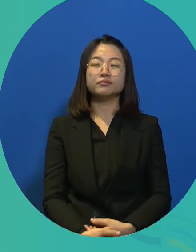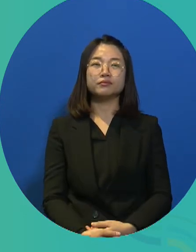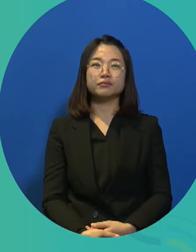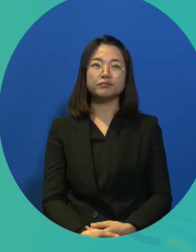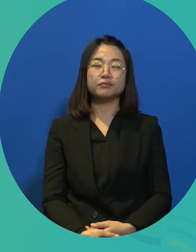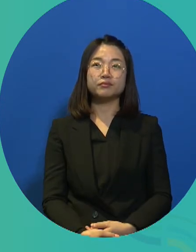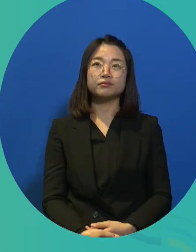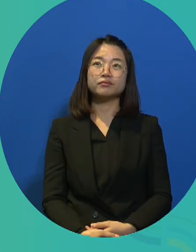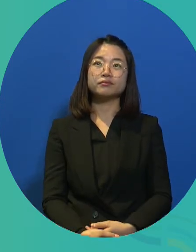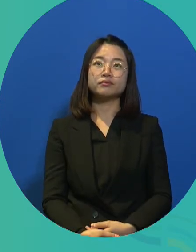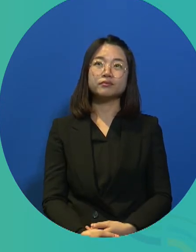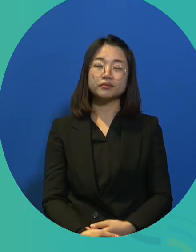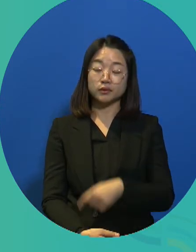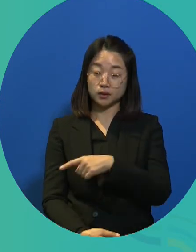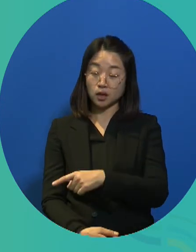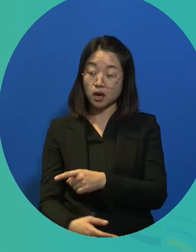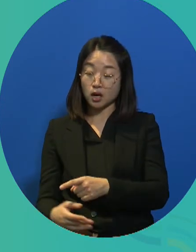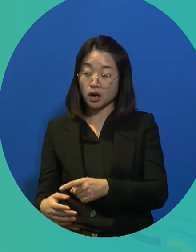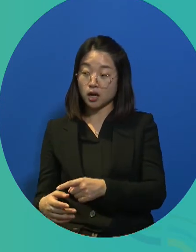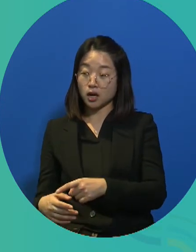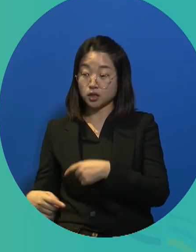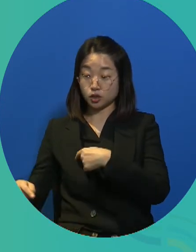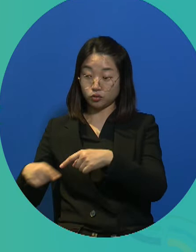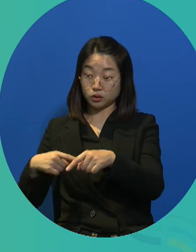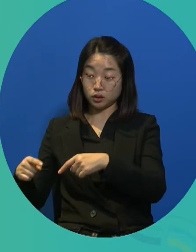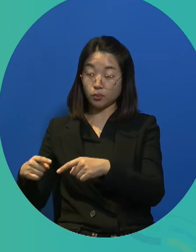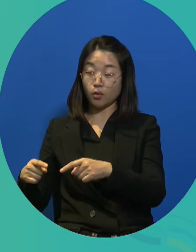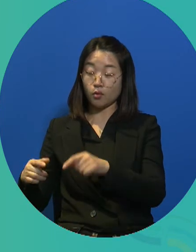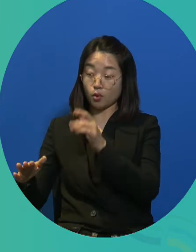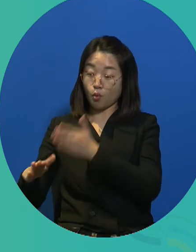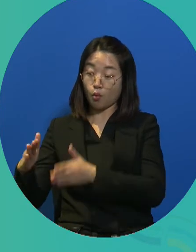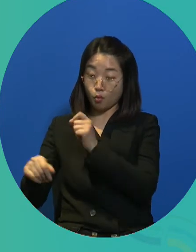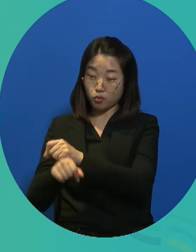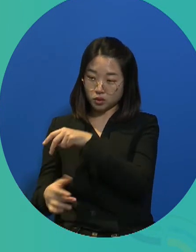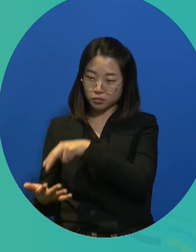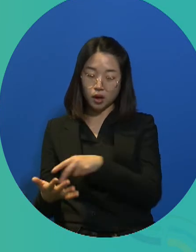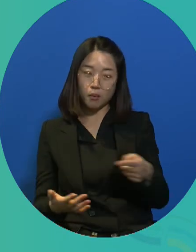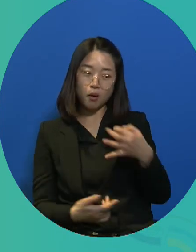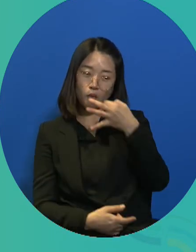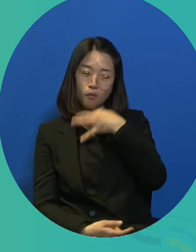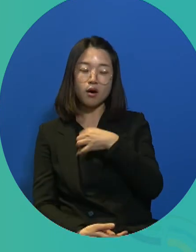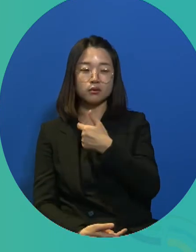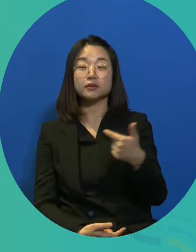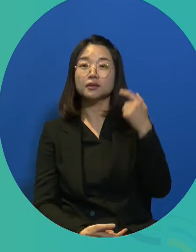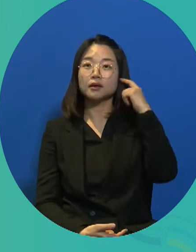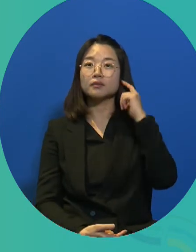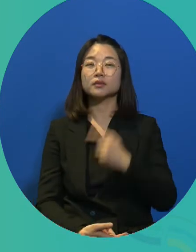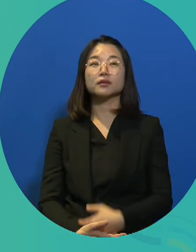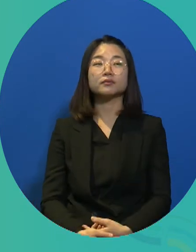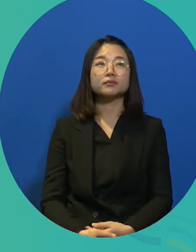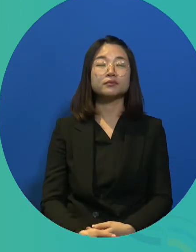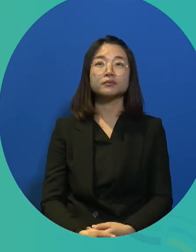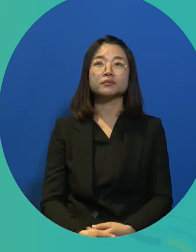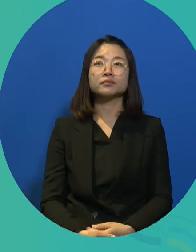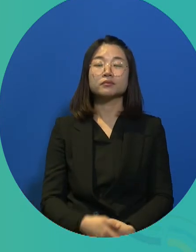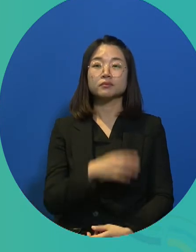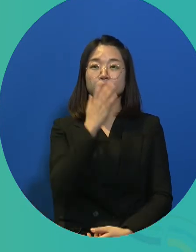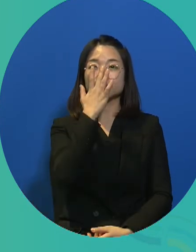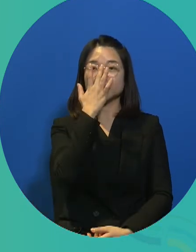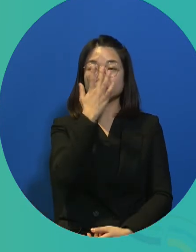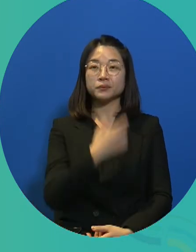때문에 이 또한 행정부에게는 궁극적으로 큰 도움이 되지 않을까 싶습니다. 또 마지막으로